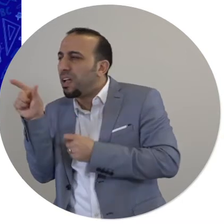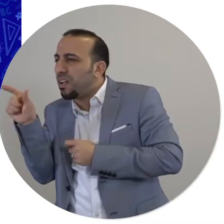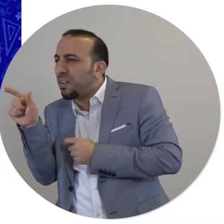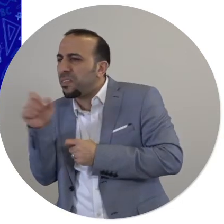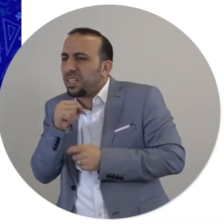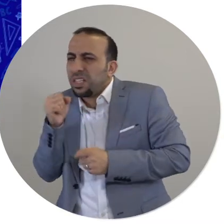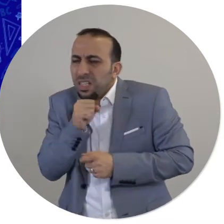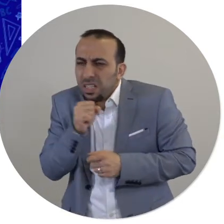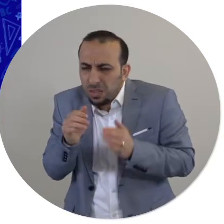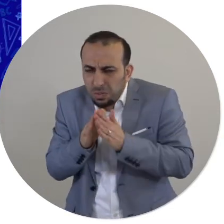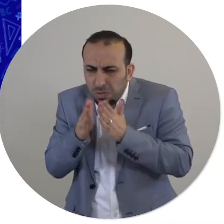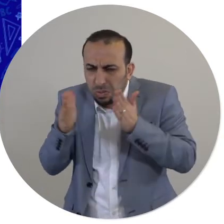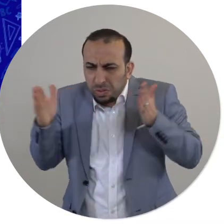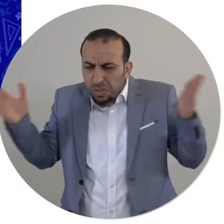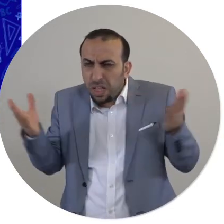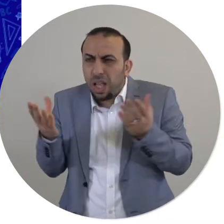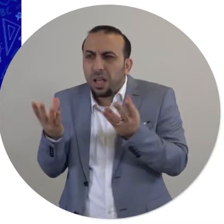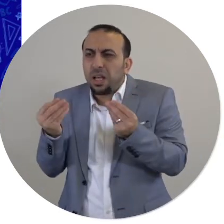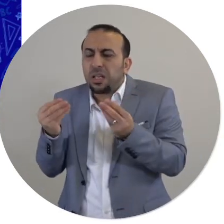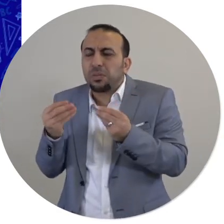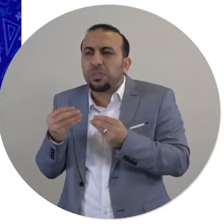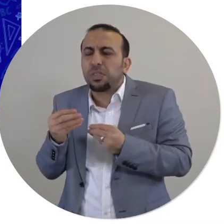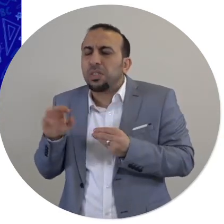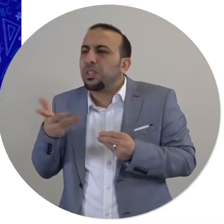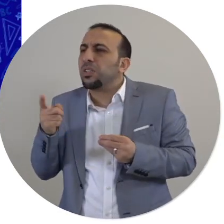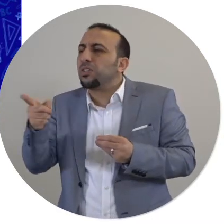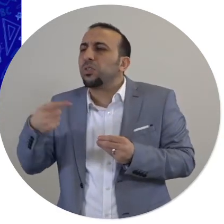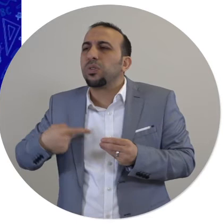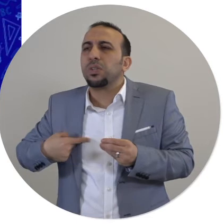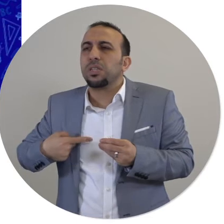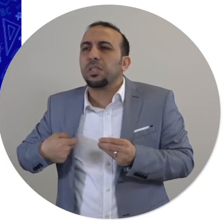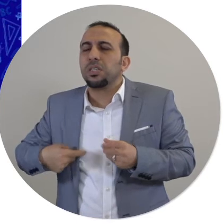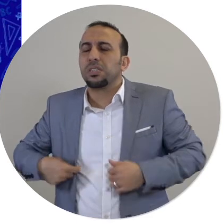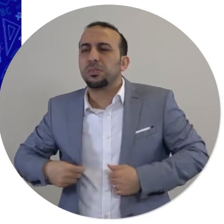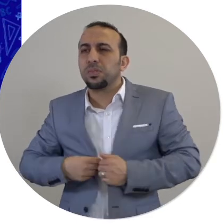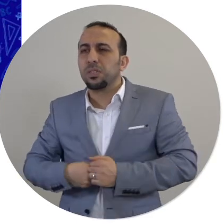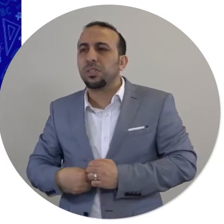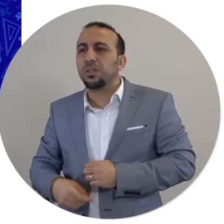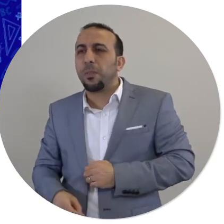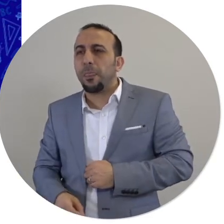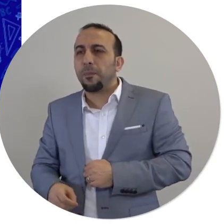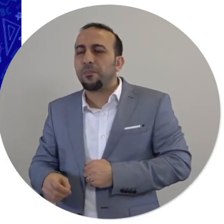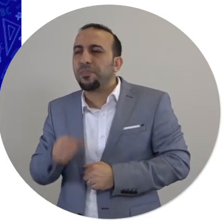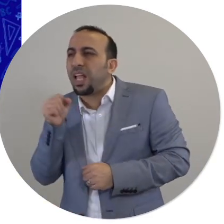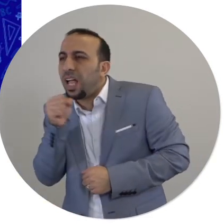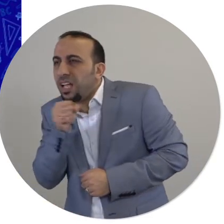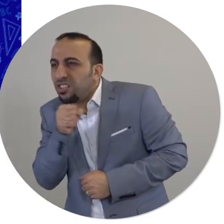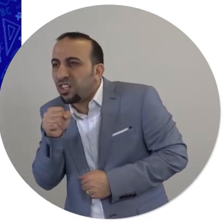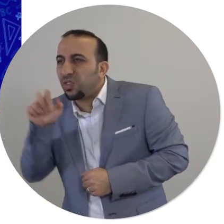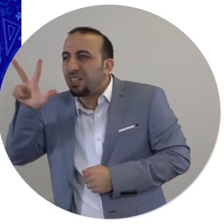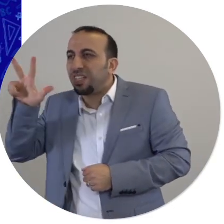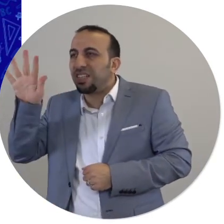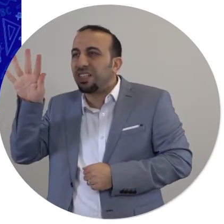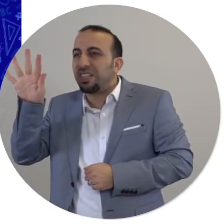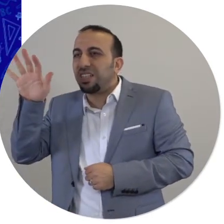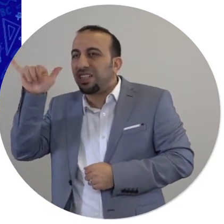كبار السن أكبر من فئة الشباب وفئة الأطفال، فالمرحلة العمرية التي يمر بها هذا المجتمع يطلق عليه بمرحلة